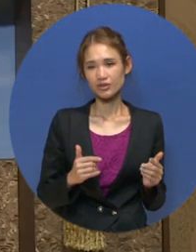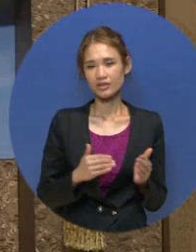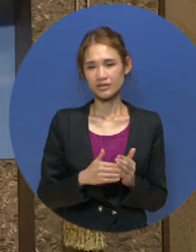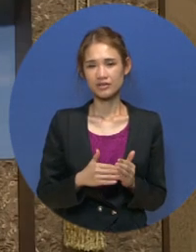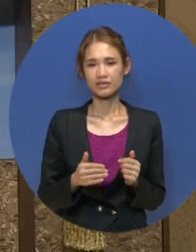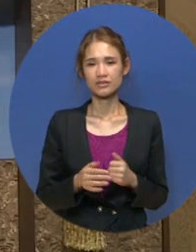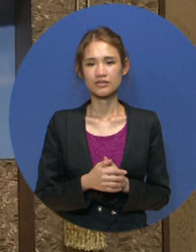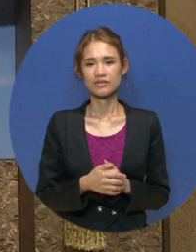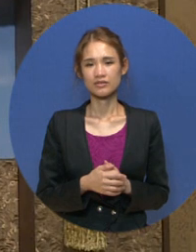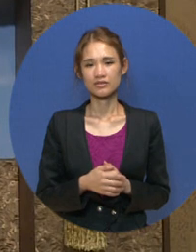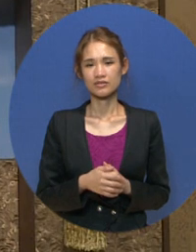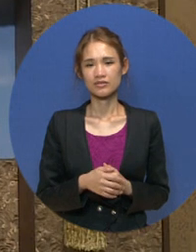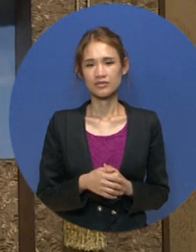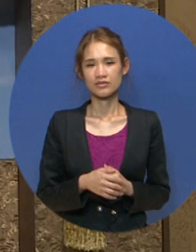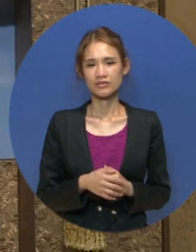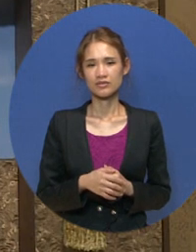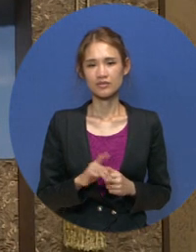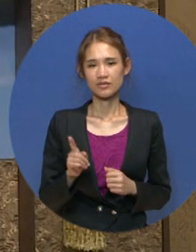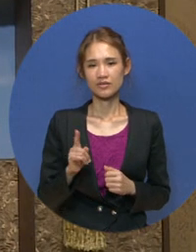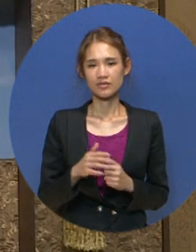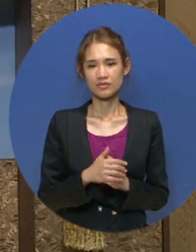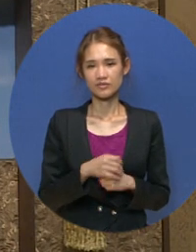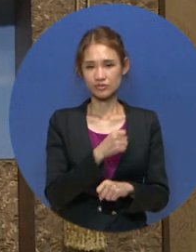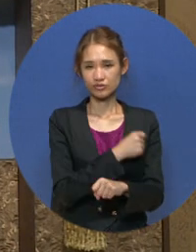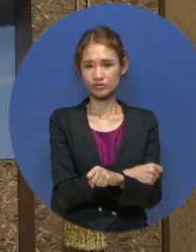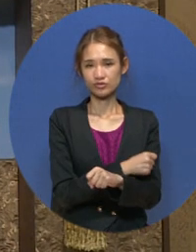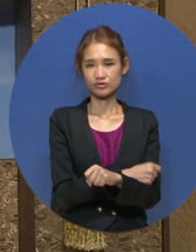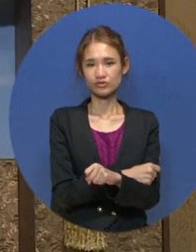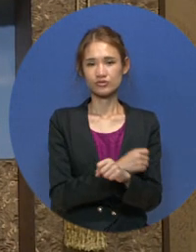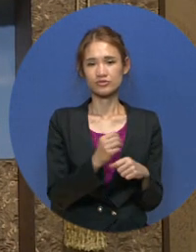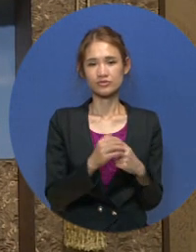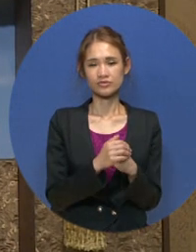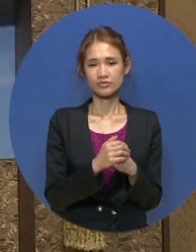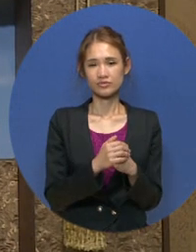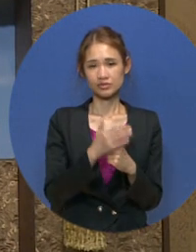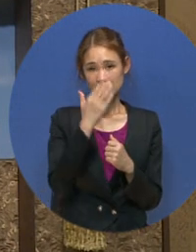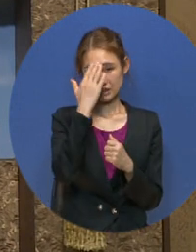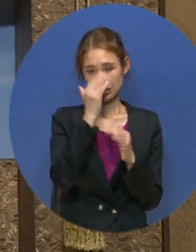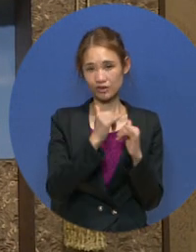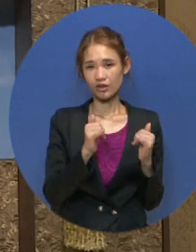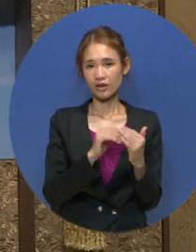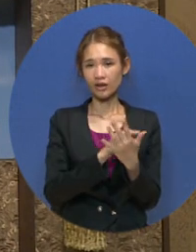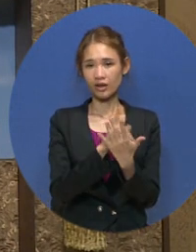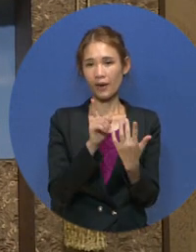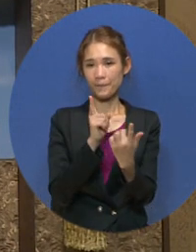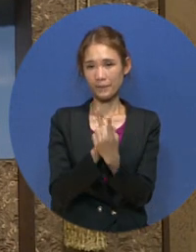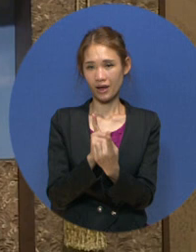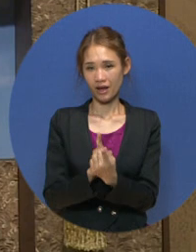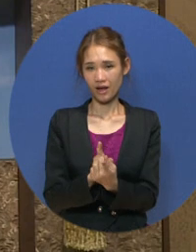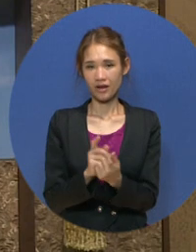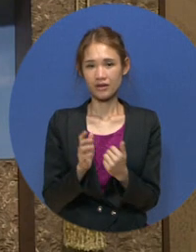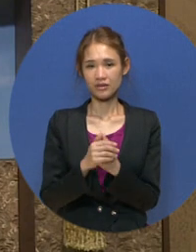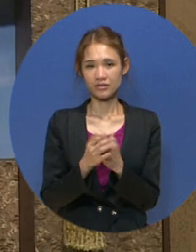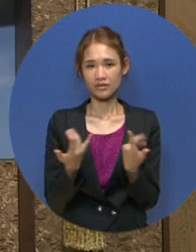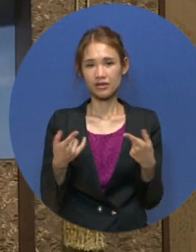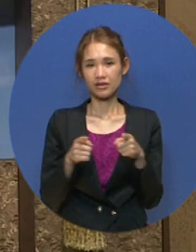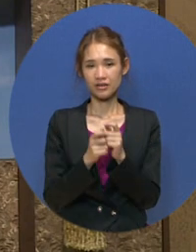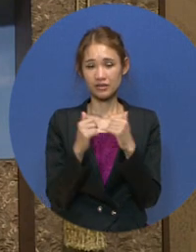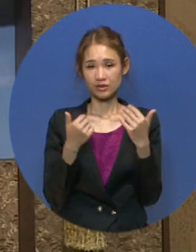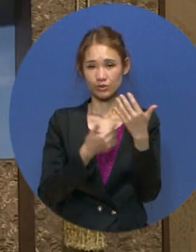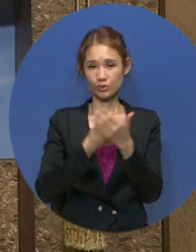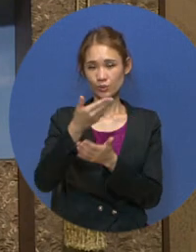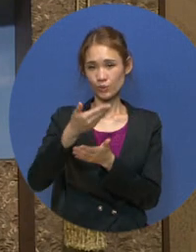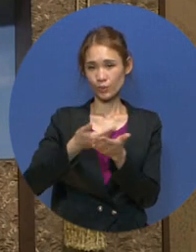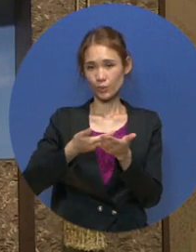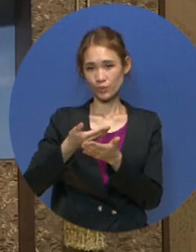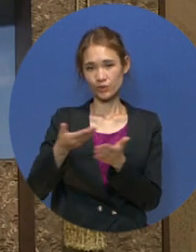네. 무언가를 수고해서 또 낯선 사람을 만나는 일들, 함께 사람과 교류하는